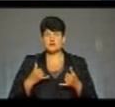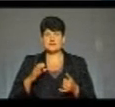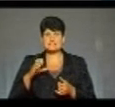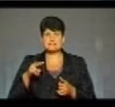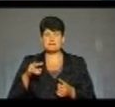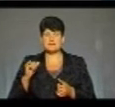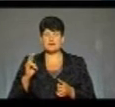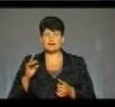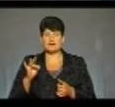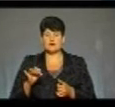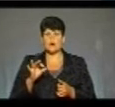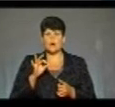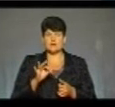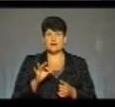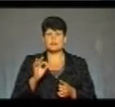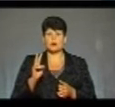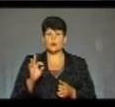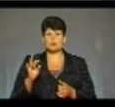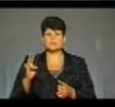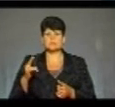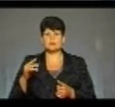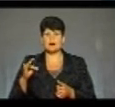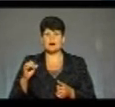спікер, Олена Кондратюк.